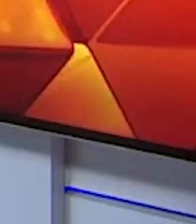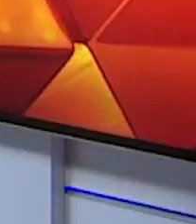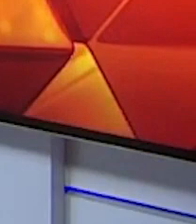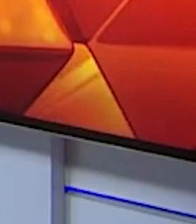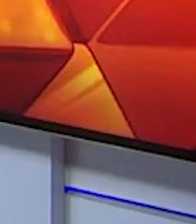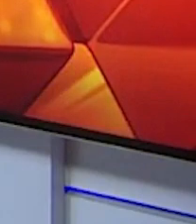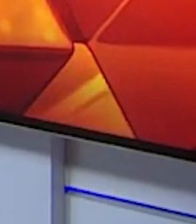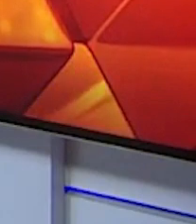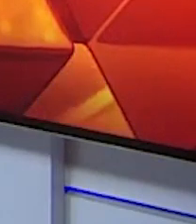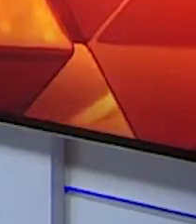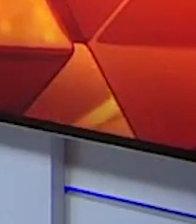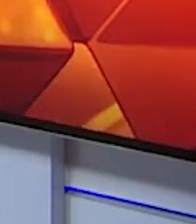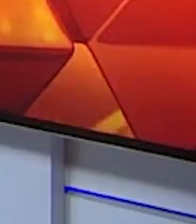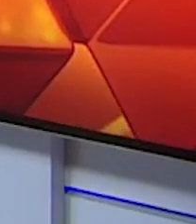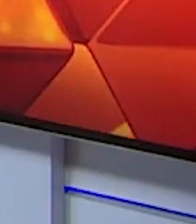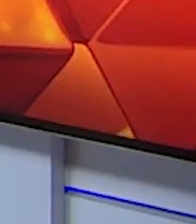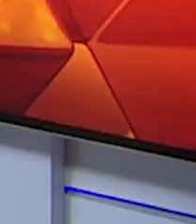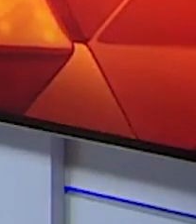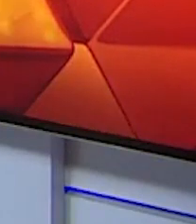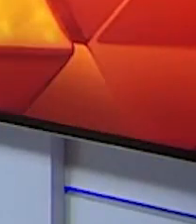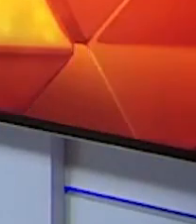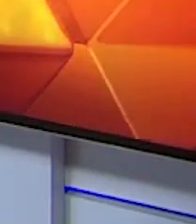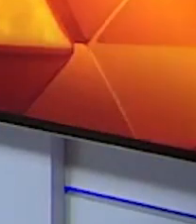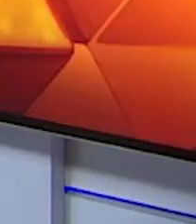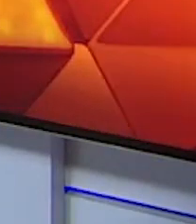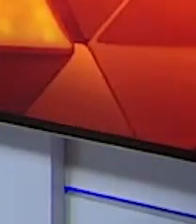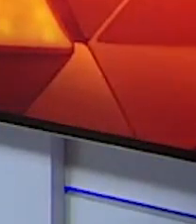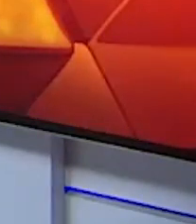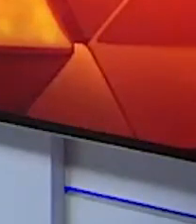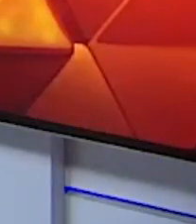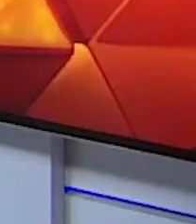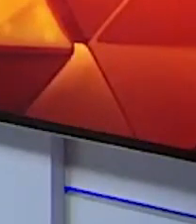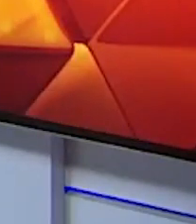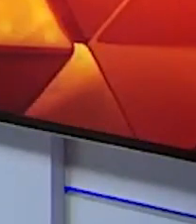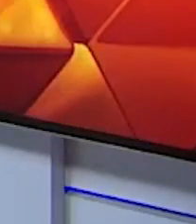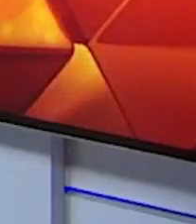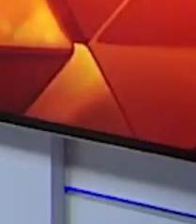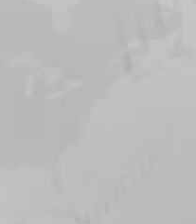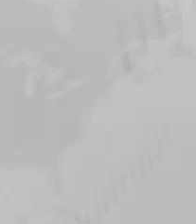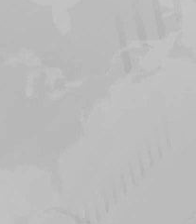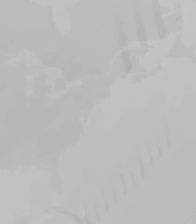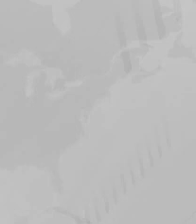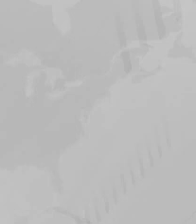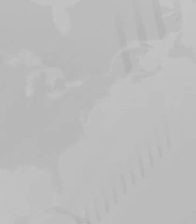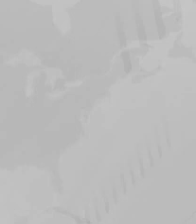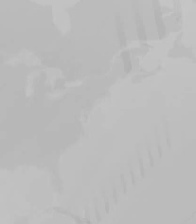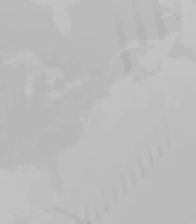sa GMA Pinoy TV at www.gmanews.tv.